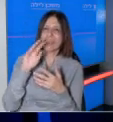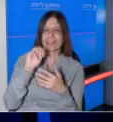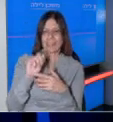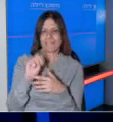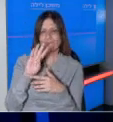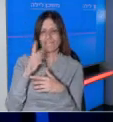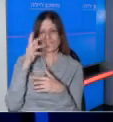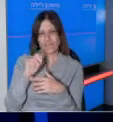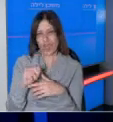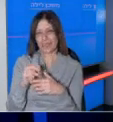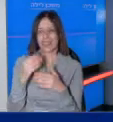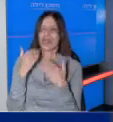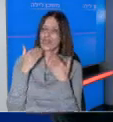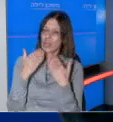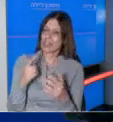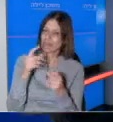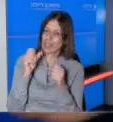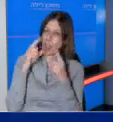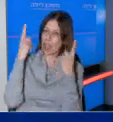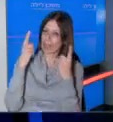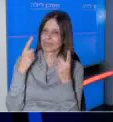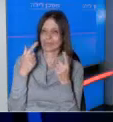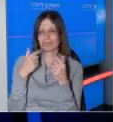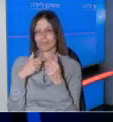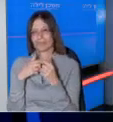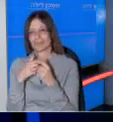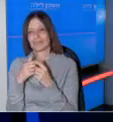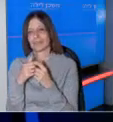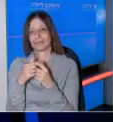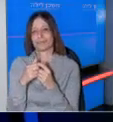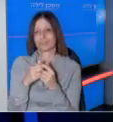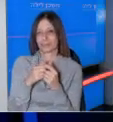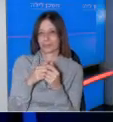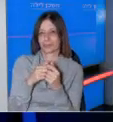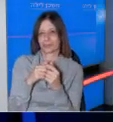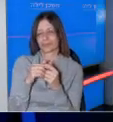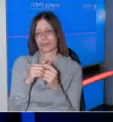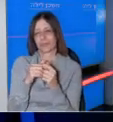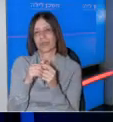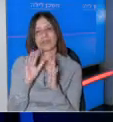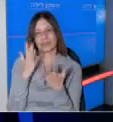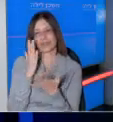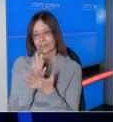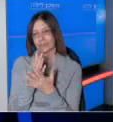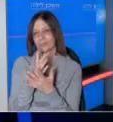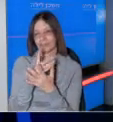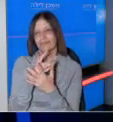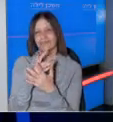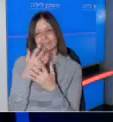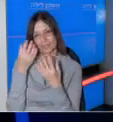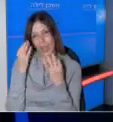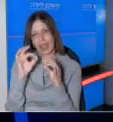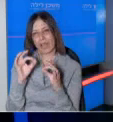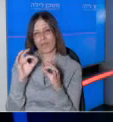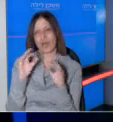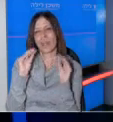ודאי. תודה שהתעוררת, אדוני. אני רוצה להגיד לך קודם, אבל אתה כבר רצת. אבל אם כבר... את הנוכחות שלנו. אם כבר נהנית, כל הכבוד לבמה ששם